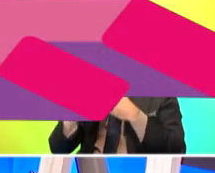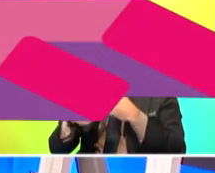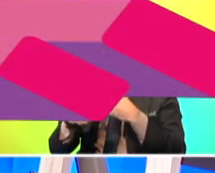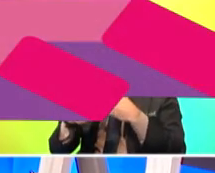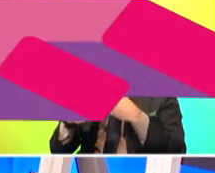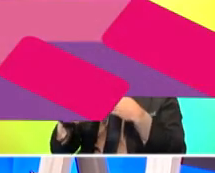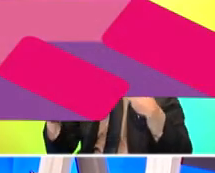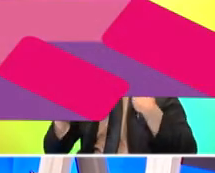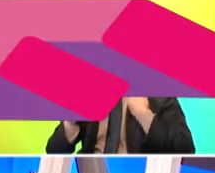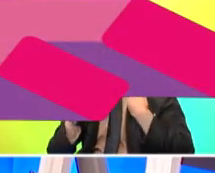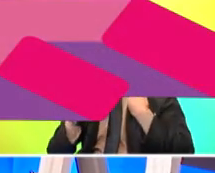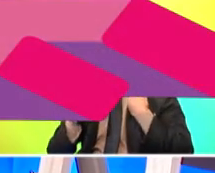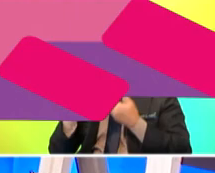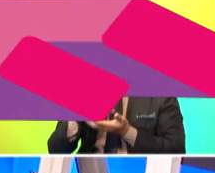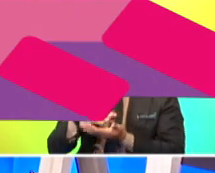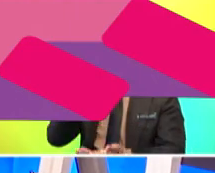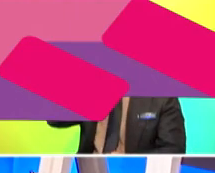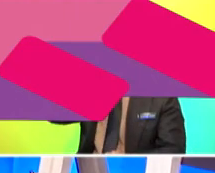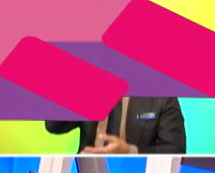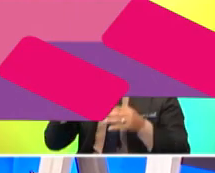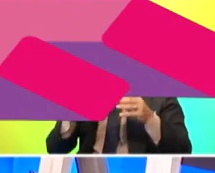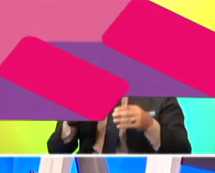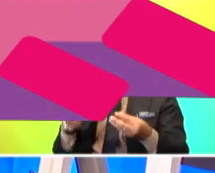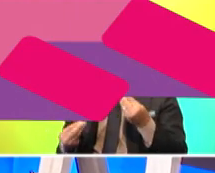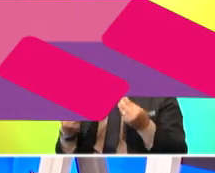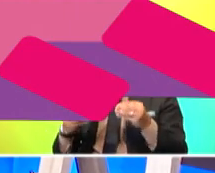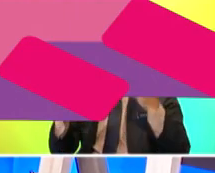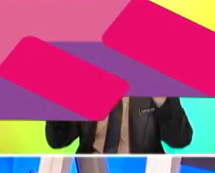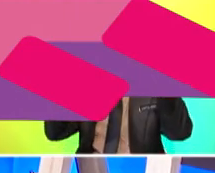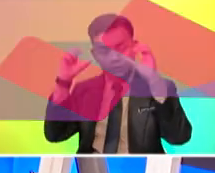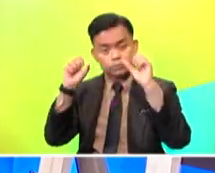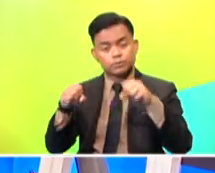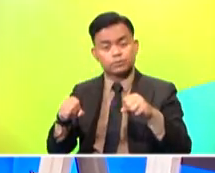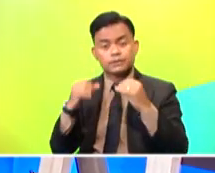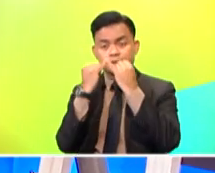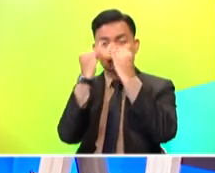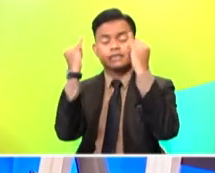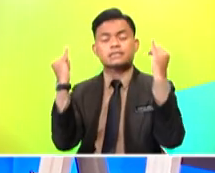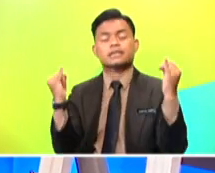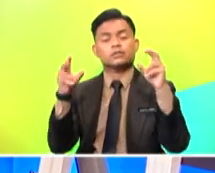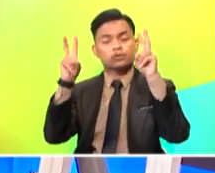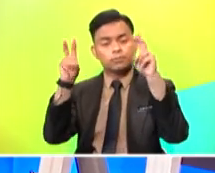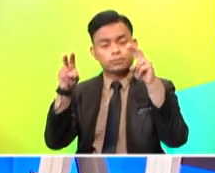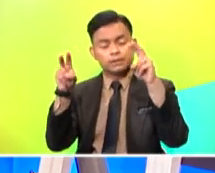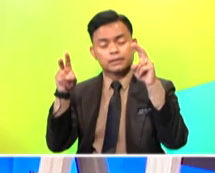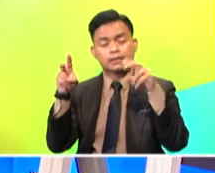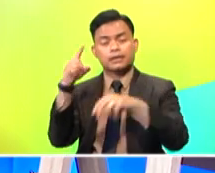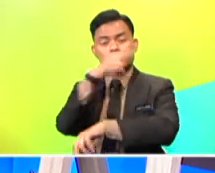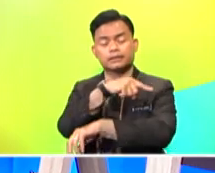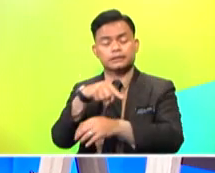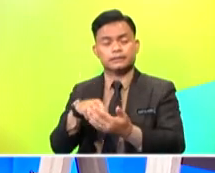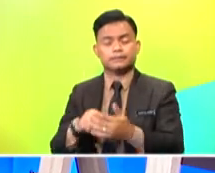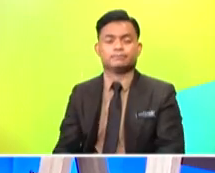belajar. Betul. Mungkin cikgu boleh ceritakan, cikgu. Jelaskan mengenai topik kita untuk hari ini. Silakan. Okey, betul. Sebelum tu, cikgu nak terangkan